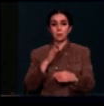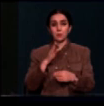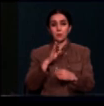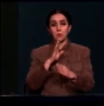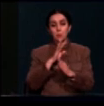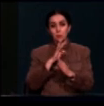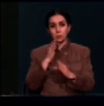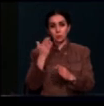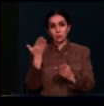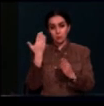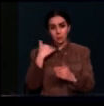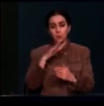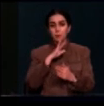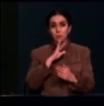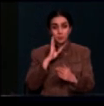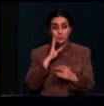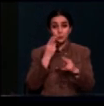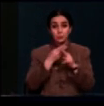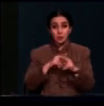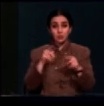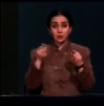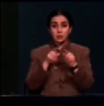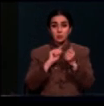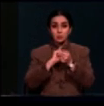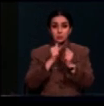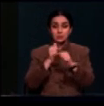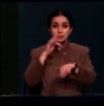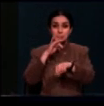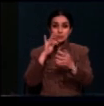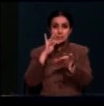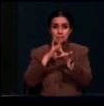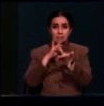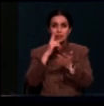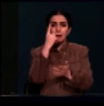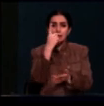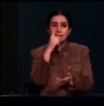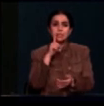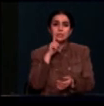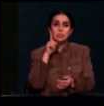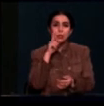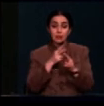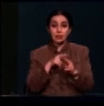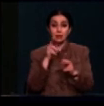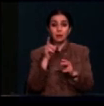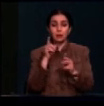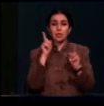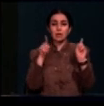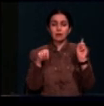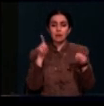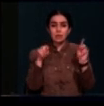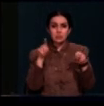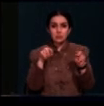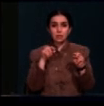матушка. Посередине, между большими камнями, вы увидите один зеленый. Это весьма редкий